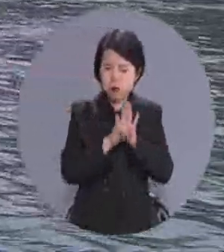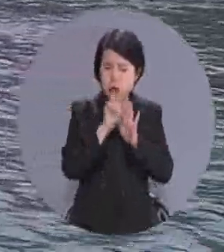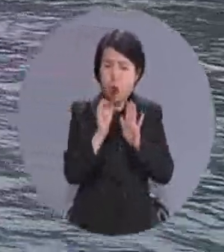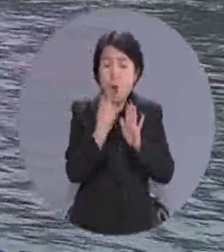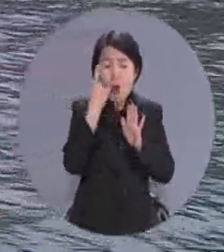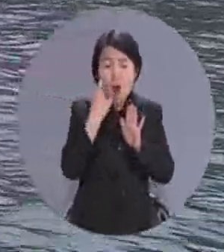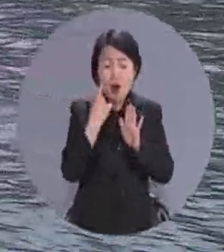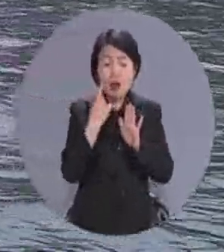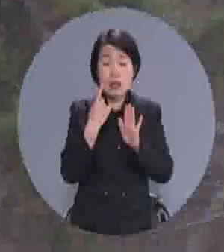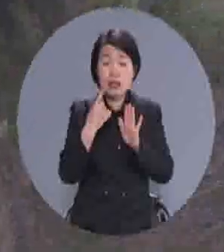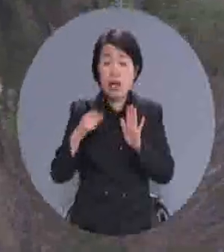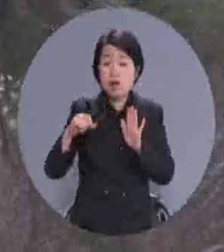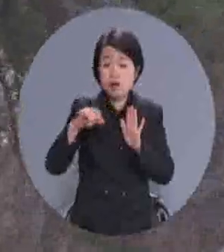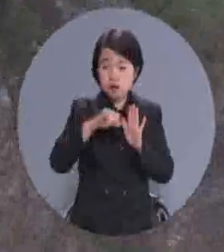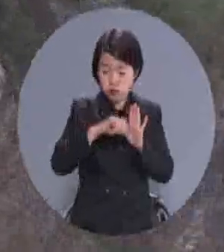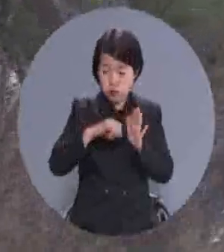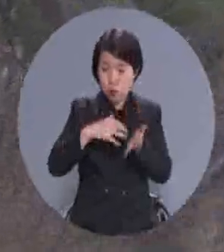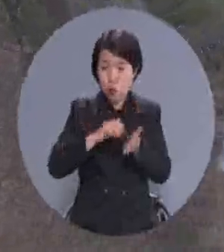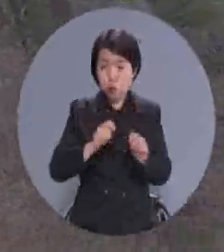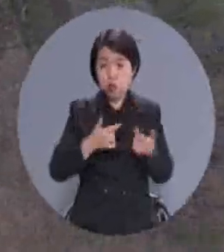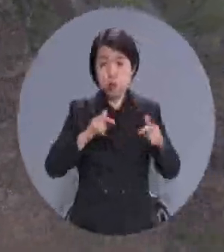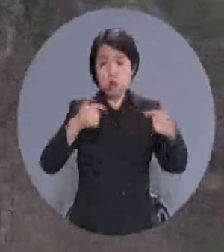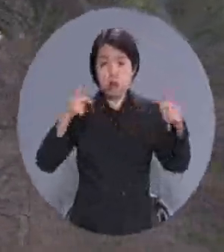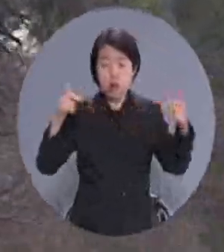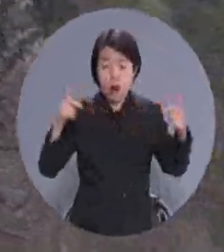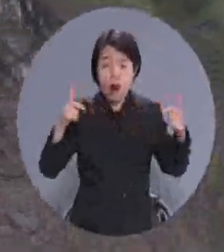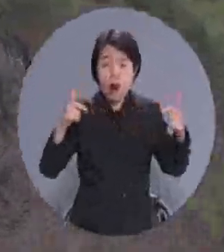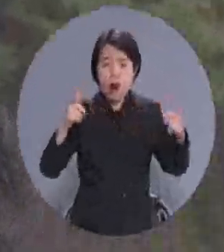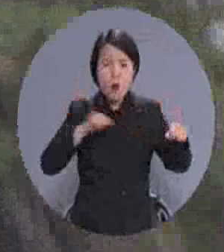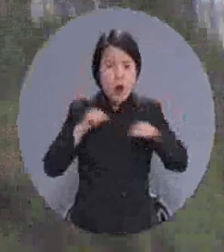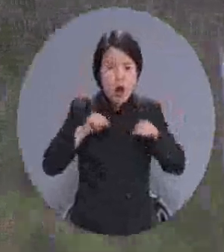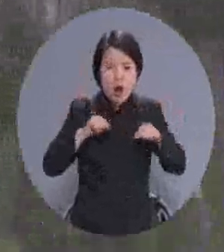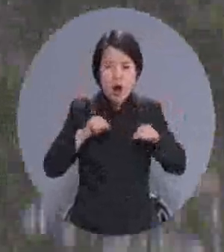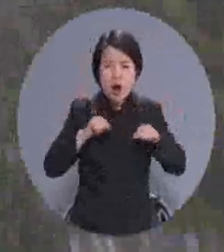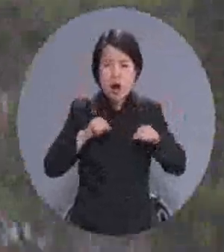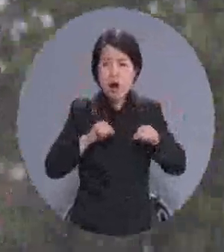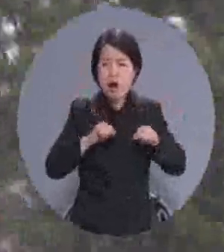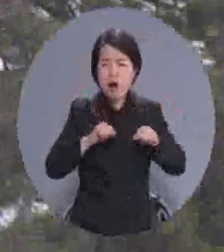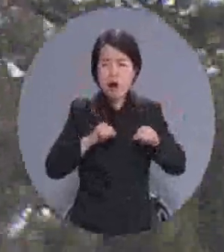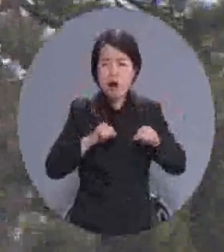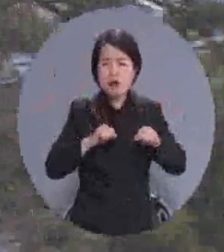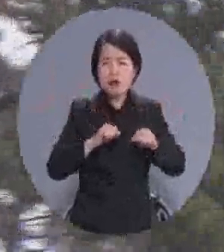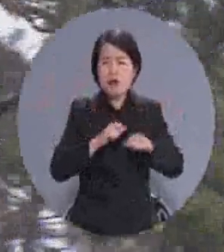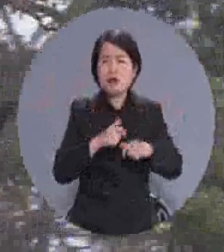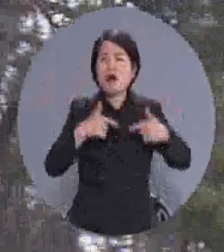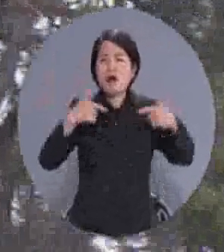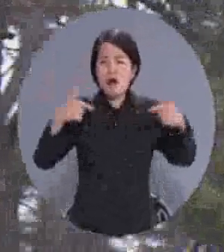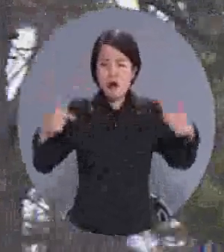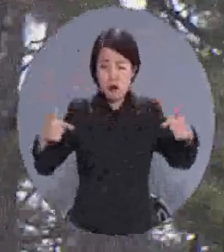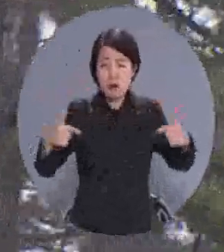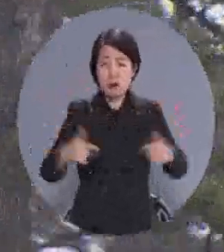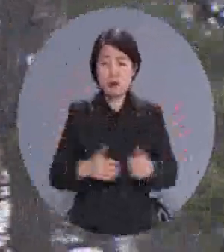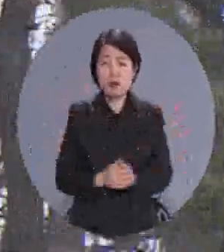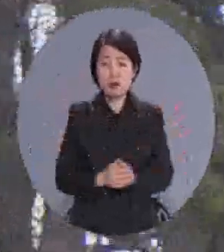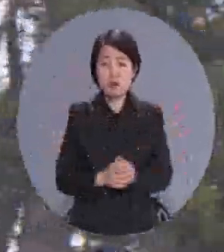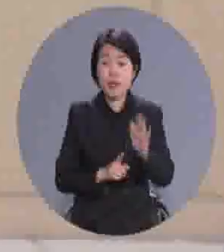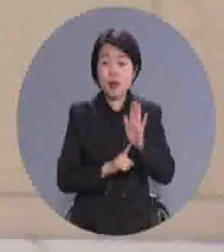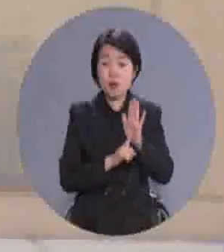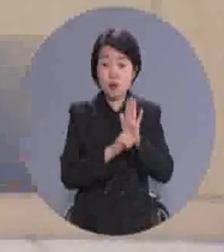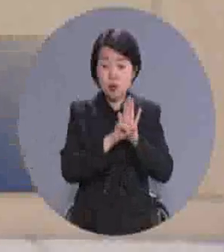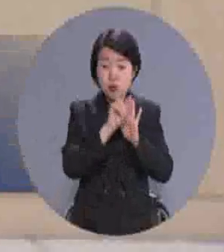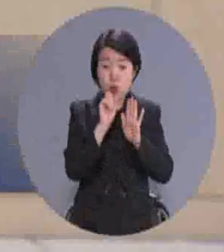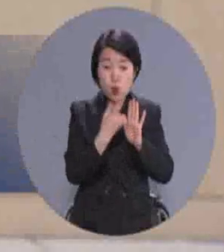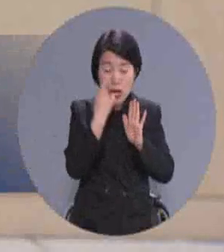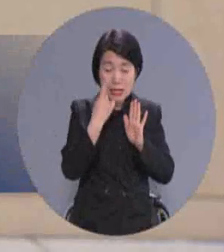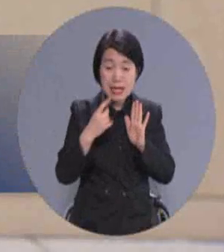영향으로 매개충 유충량이 급증하고 활동 영역도 넓어진 데 따른 것으로 보입니다. 온도가 높아지면